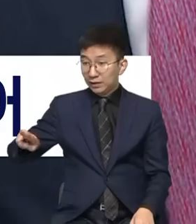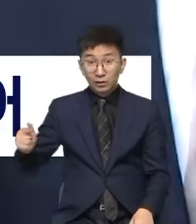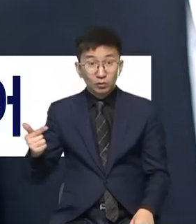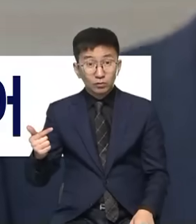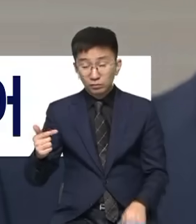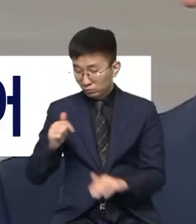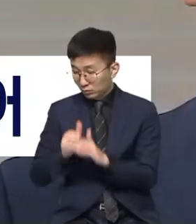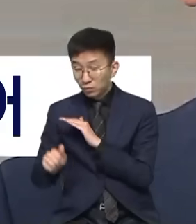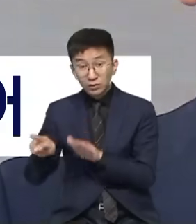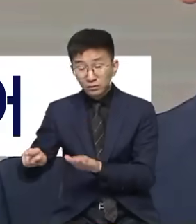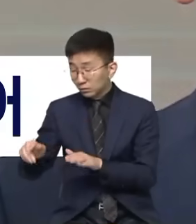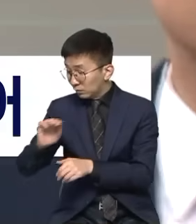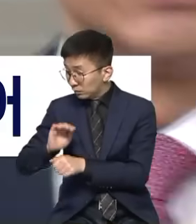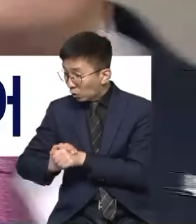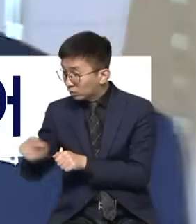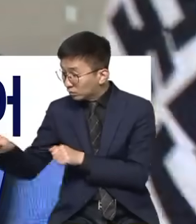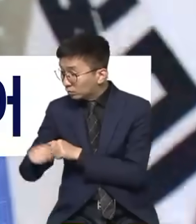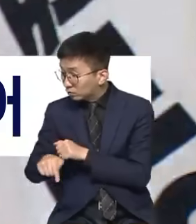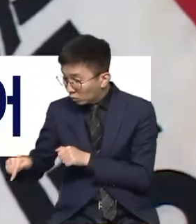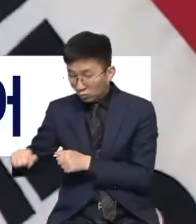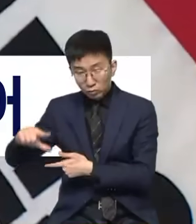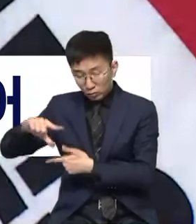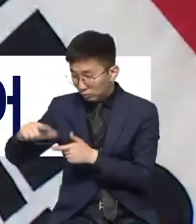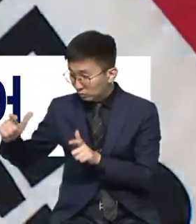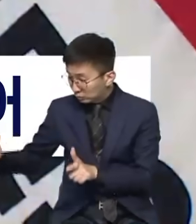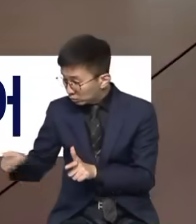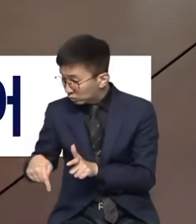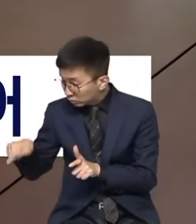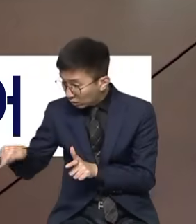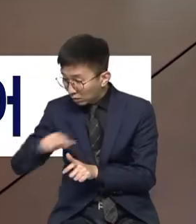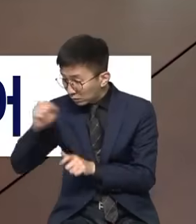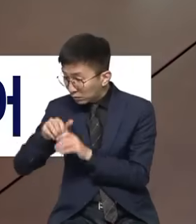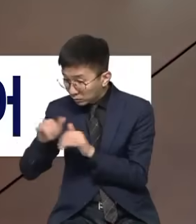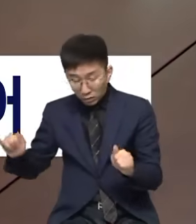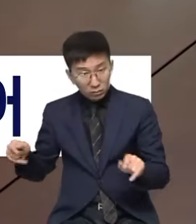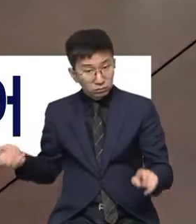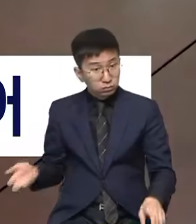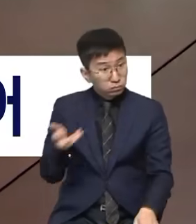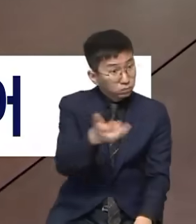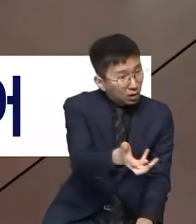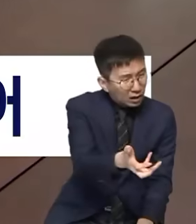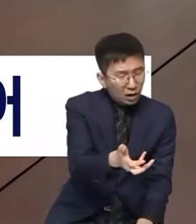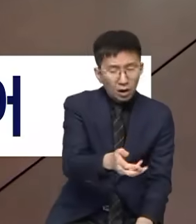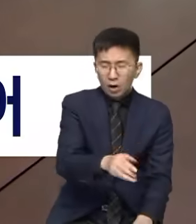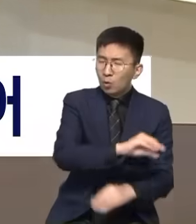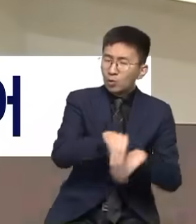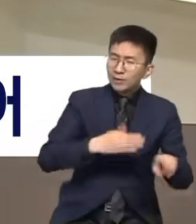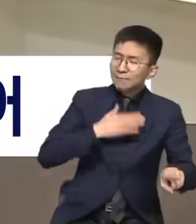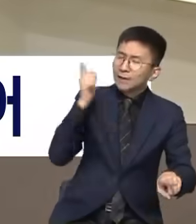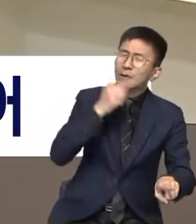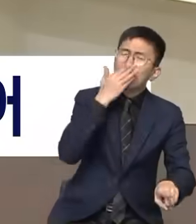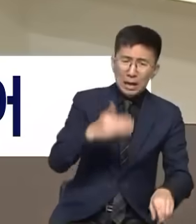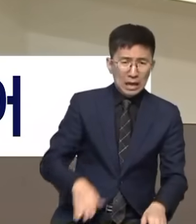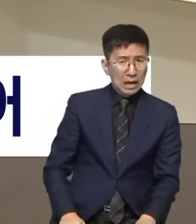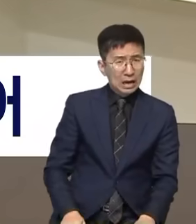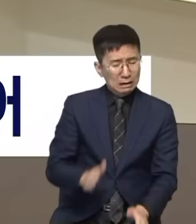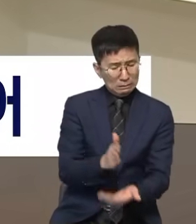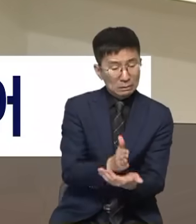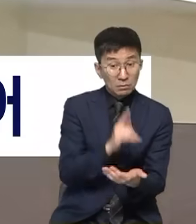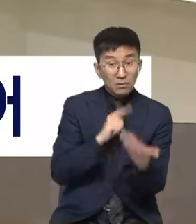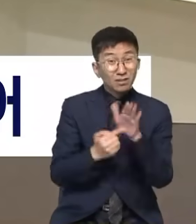건 현지 유권자들에 대한 모욕으로 비칠 수 있다며 부정적 입장이었지만 혁신위 출범 뒤엔 이 문제에